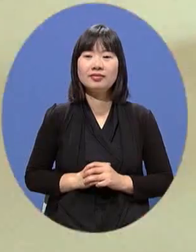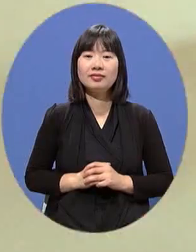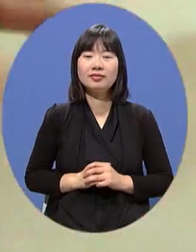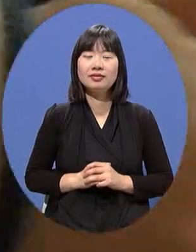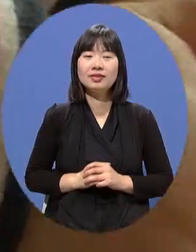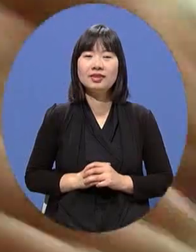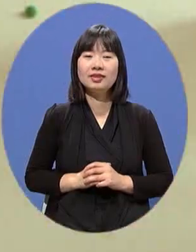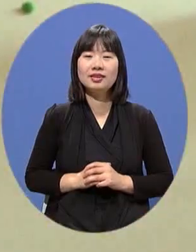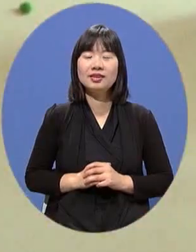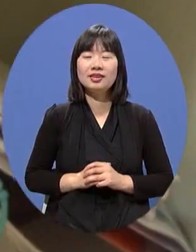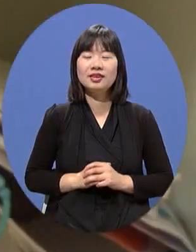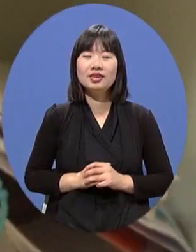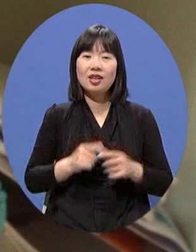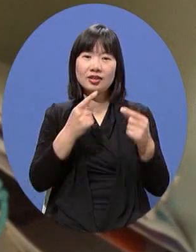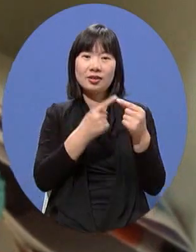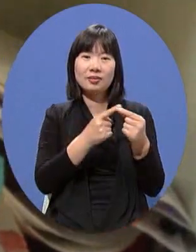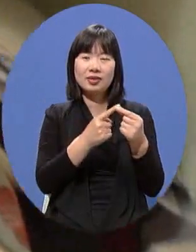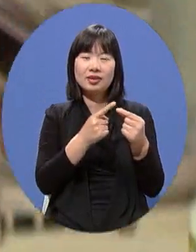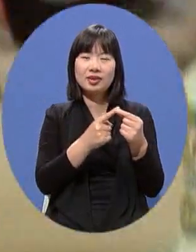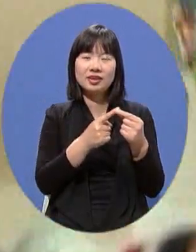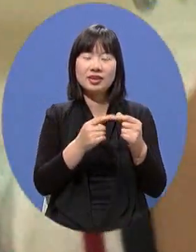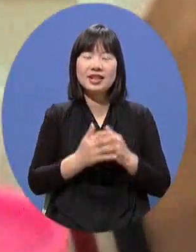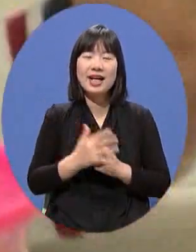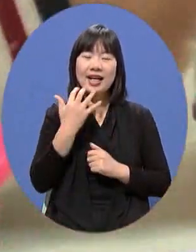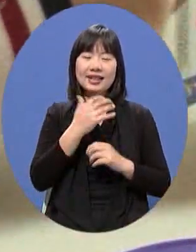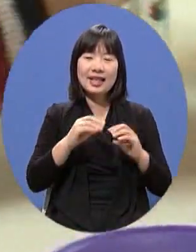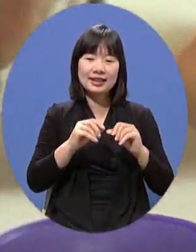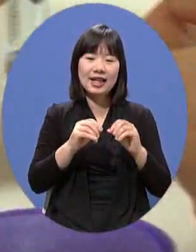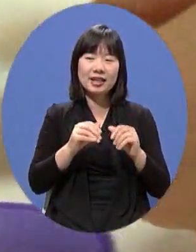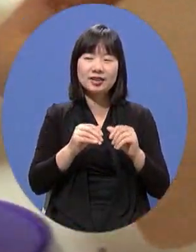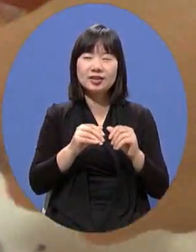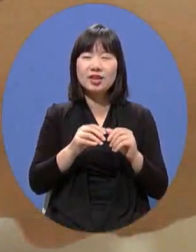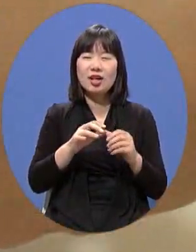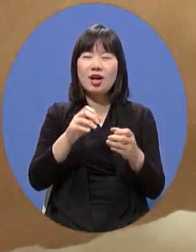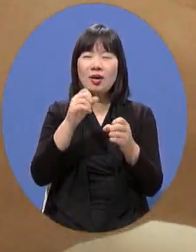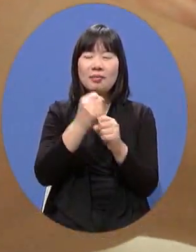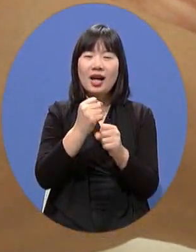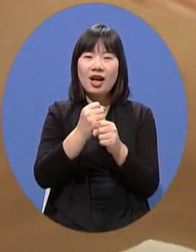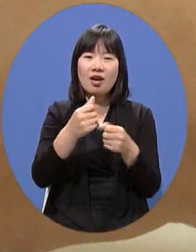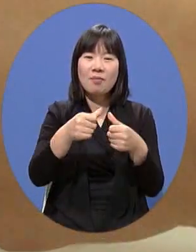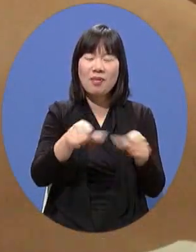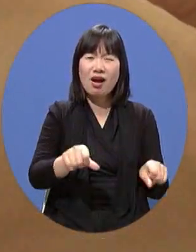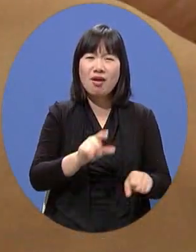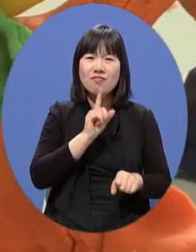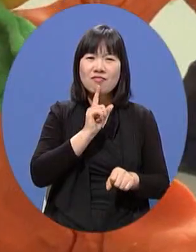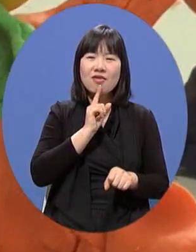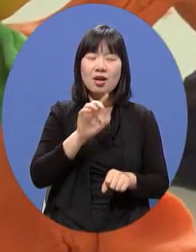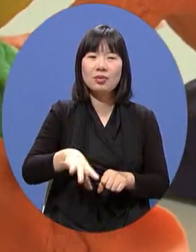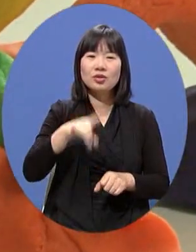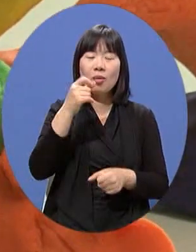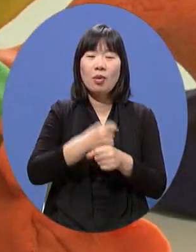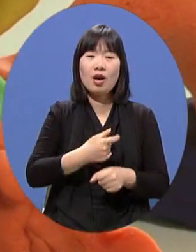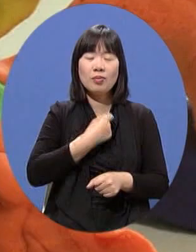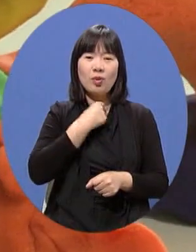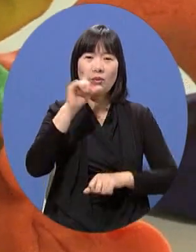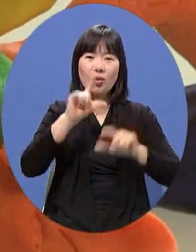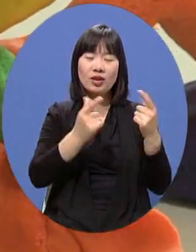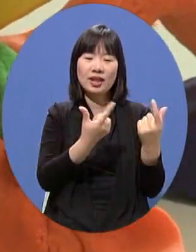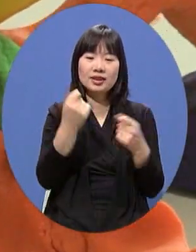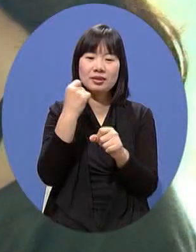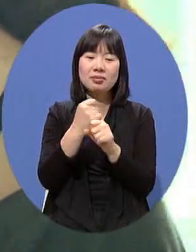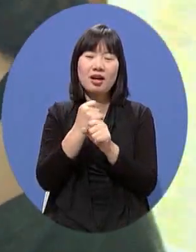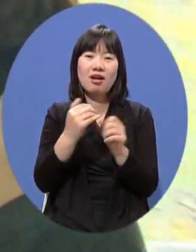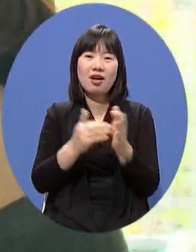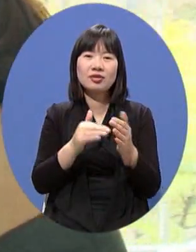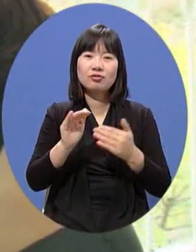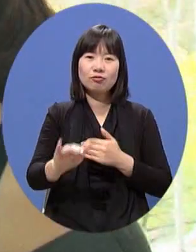그 첫 번째. 색차력 반죽 망가뜨리기. 먼저 만들고 싶은 모형을 함께 만들고